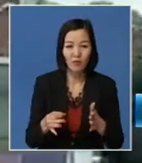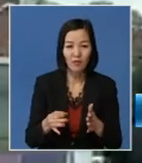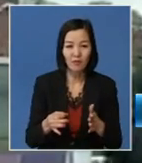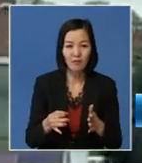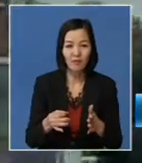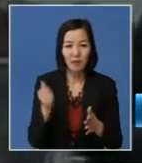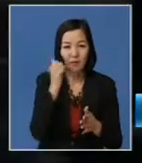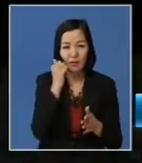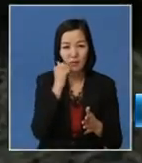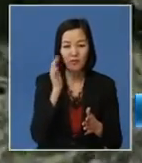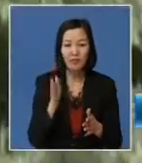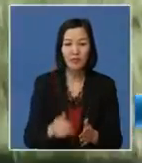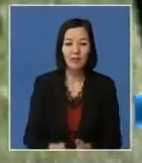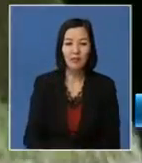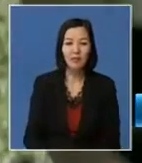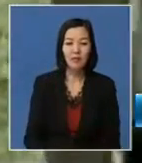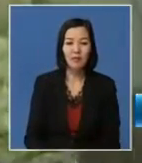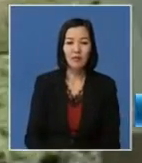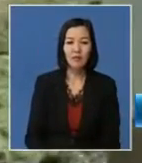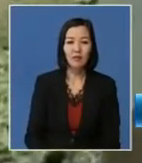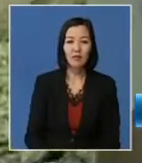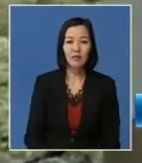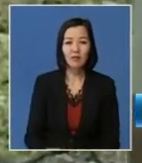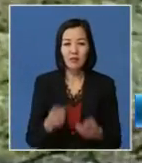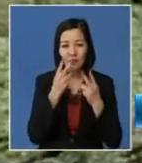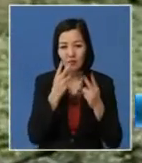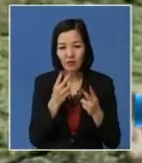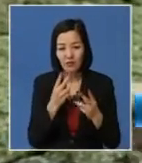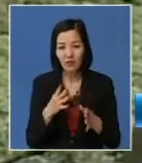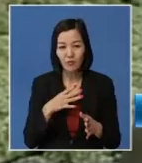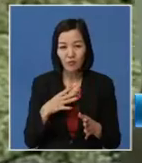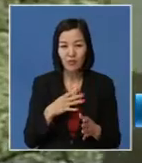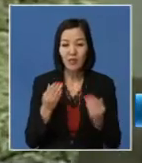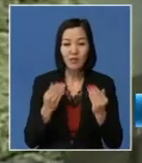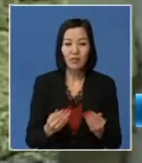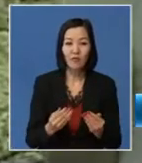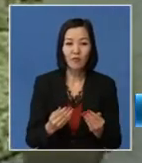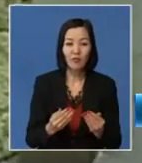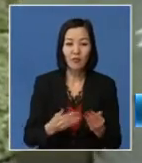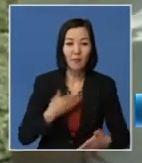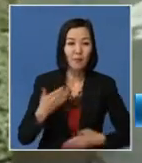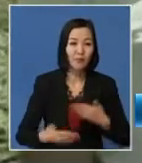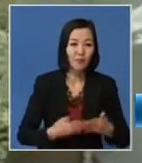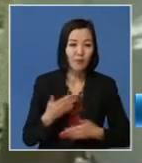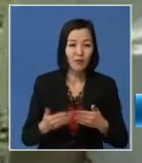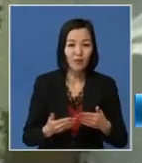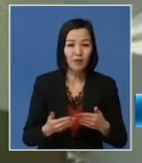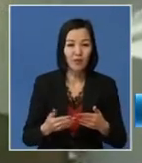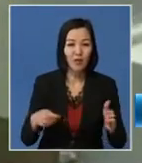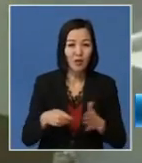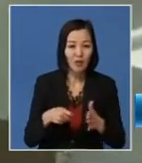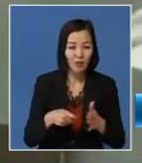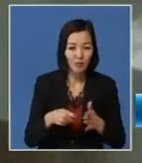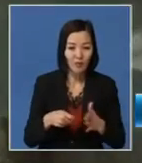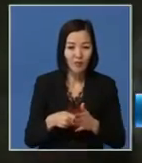в Московской. Вот уж воистину не поутопаешь, не поешь. Сегодня полным ходом идет заготовка кормов командитом